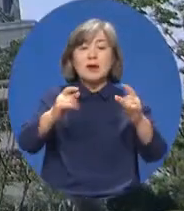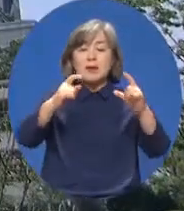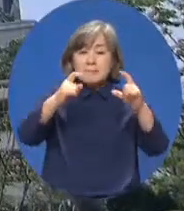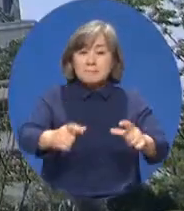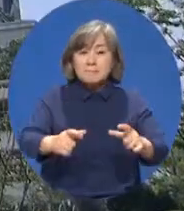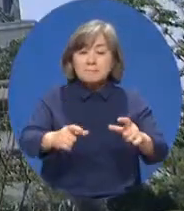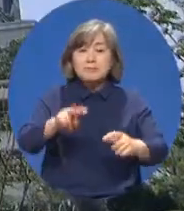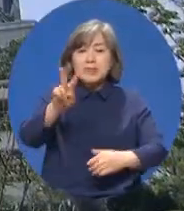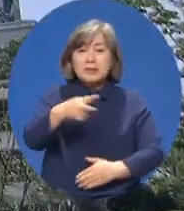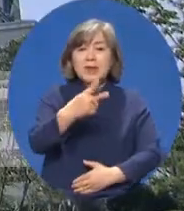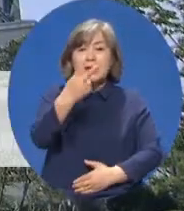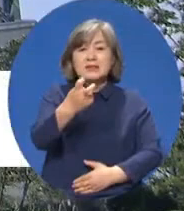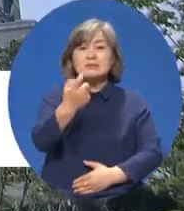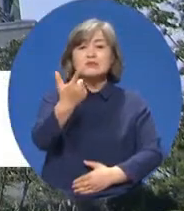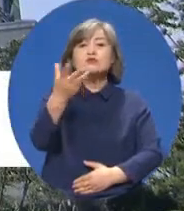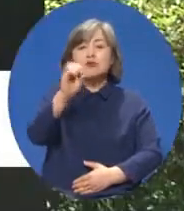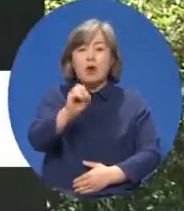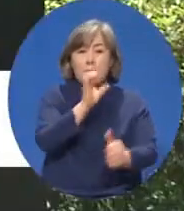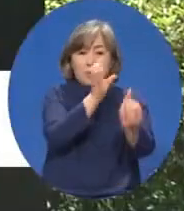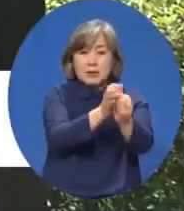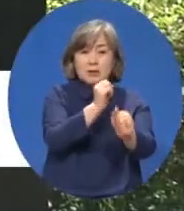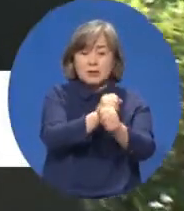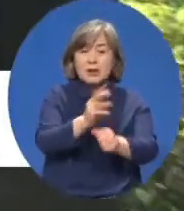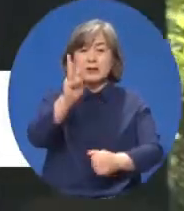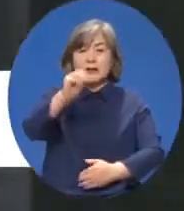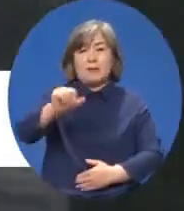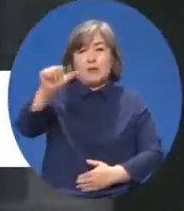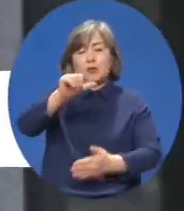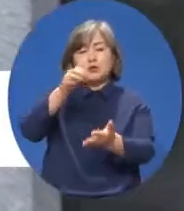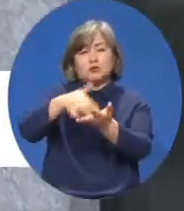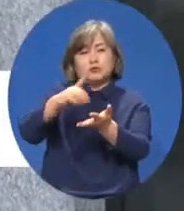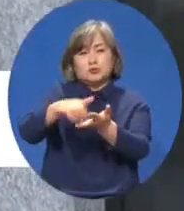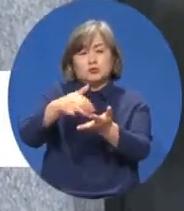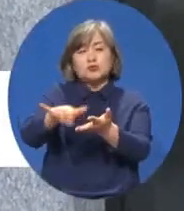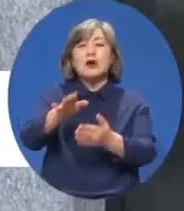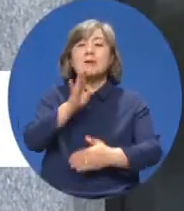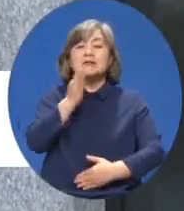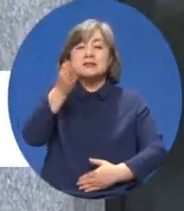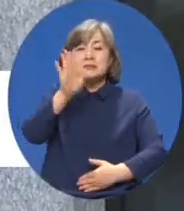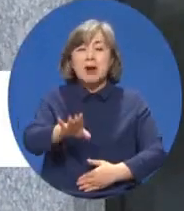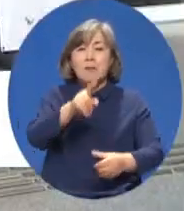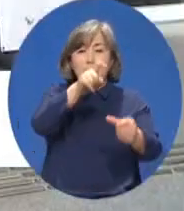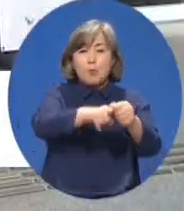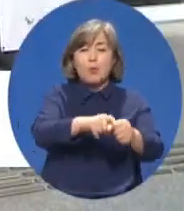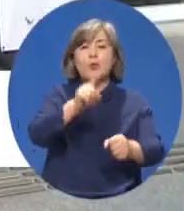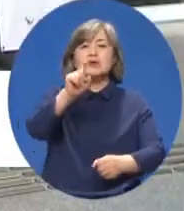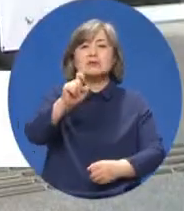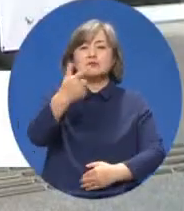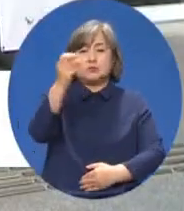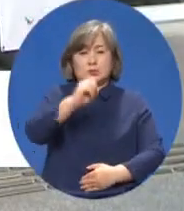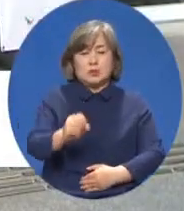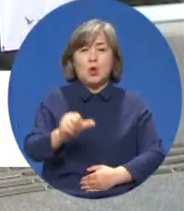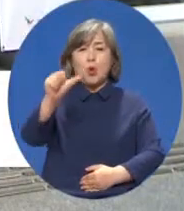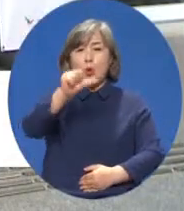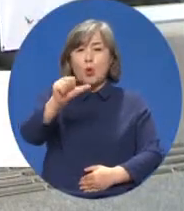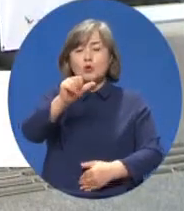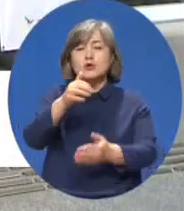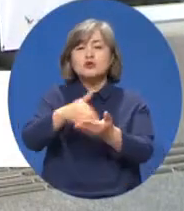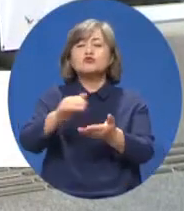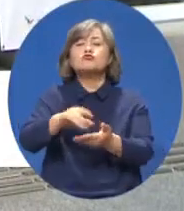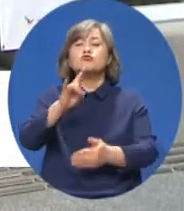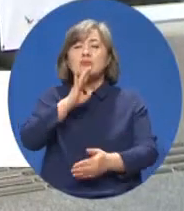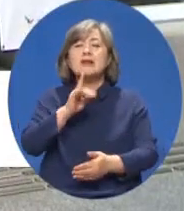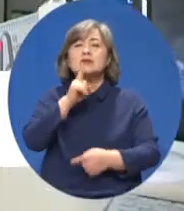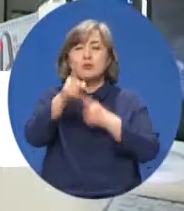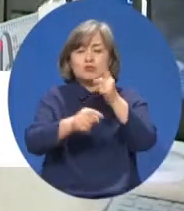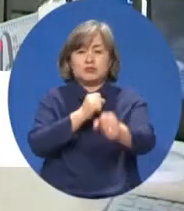전라북도에는 226억 원이 배정돼 3만 5천여 가구가 대상이었지만 목표의 16%인 5천여 가구에 그친